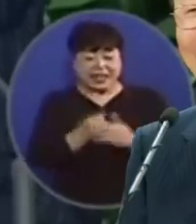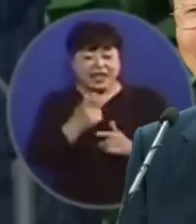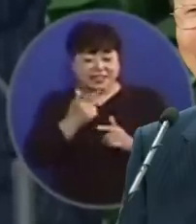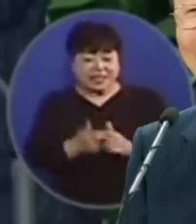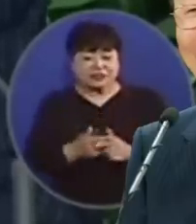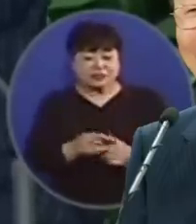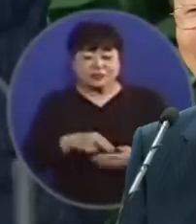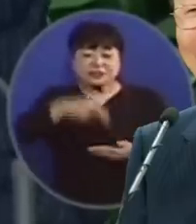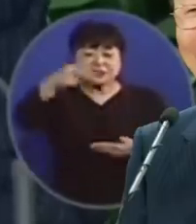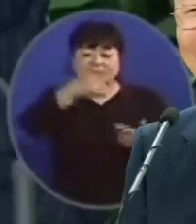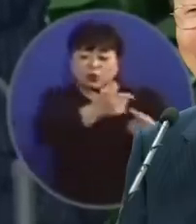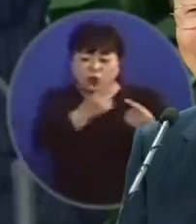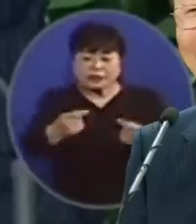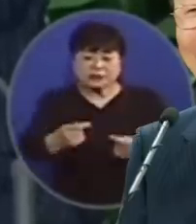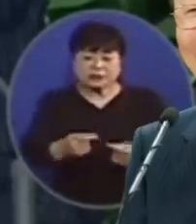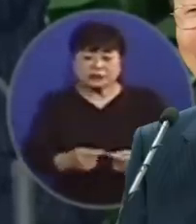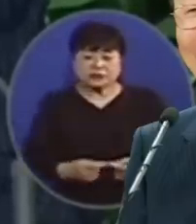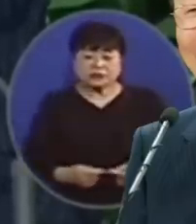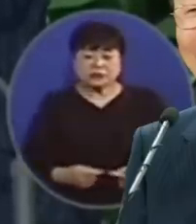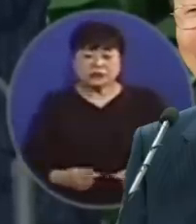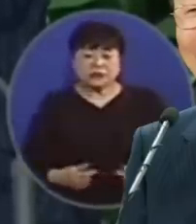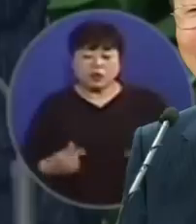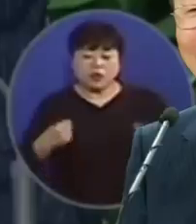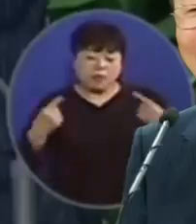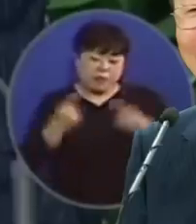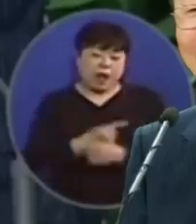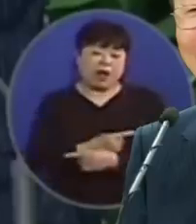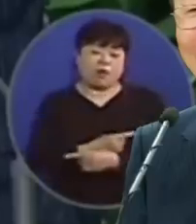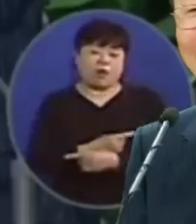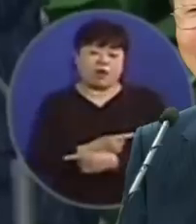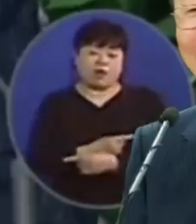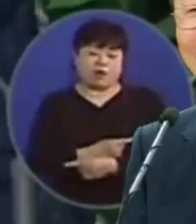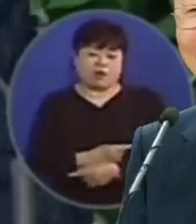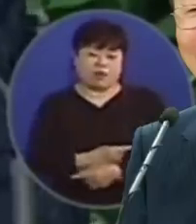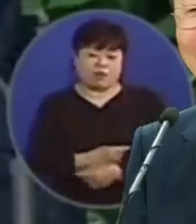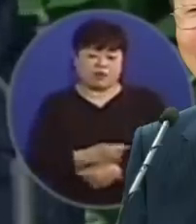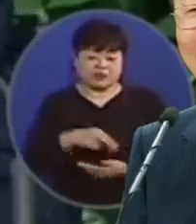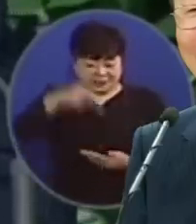예수님이 승천한 것처럼 몸을 벗어버리고 속사람으로 승천하는 것입니다.